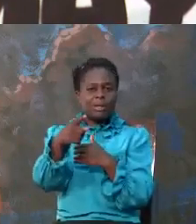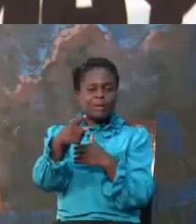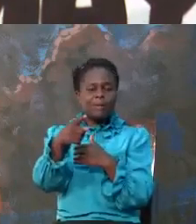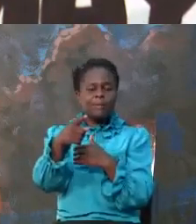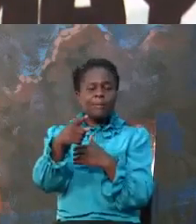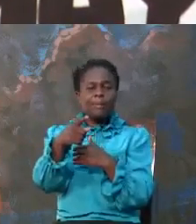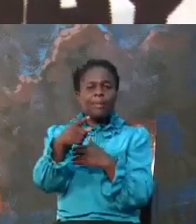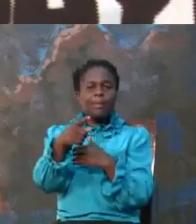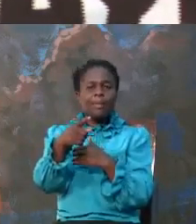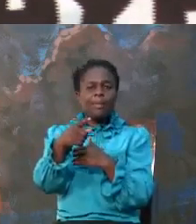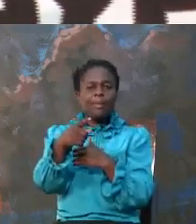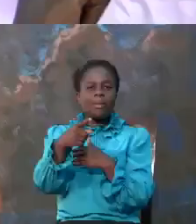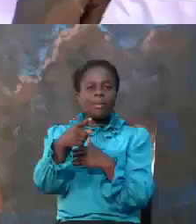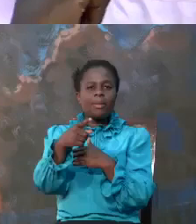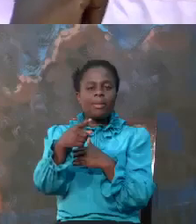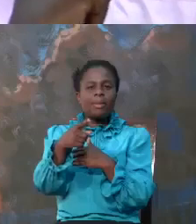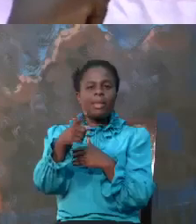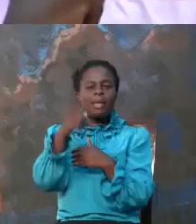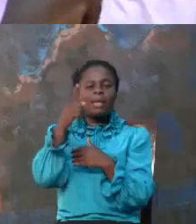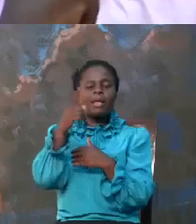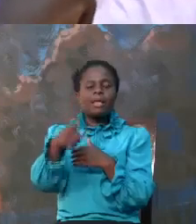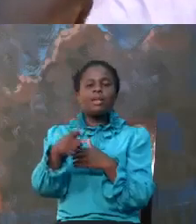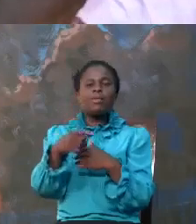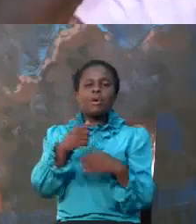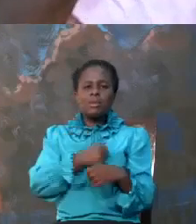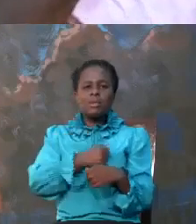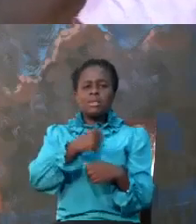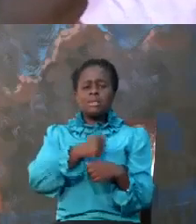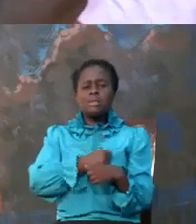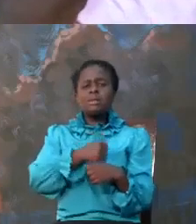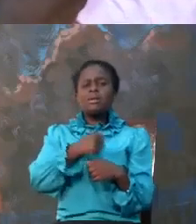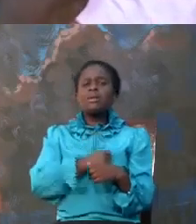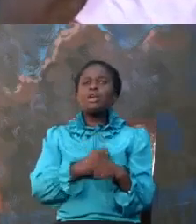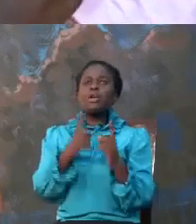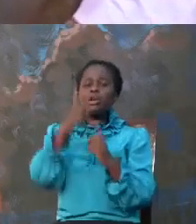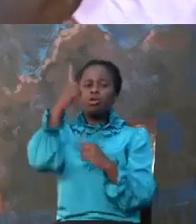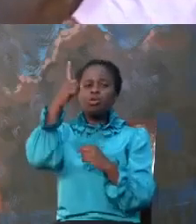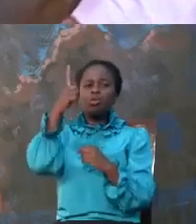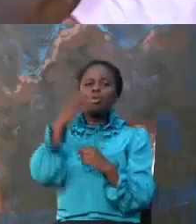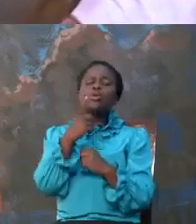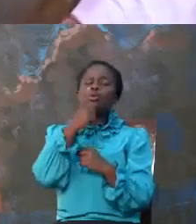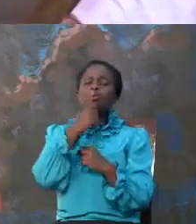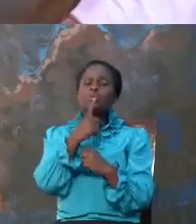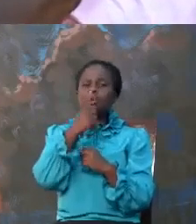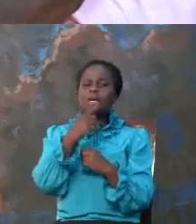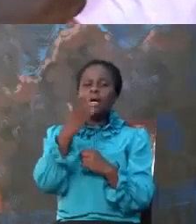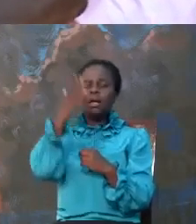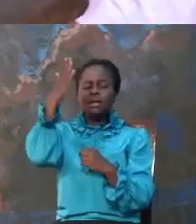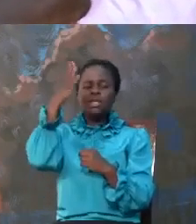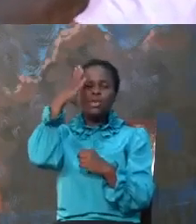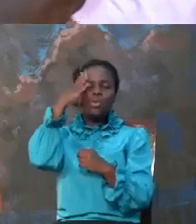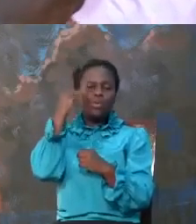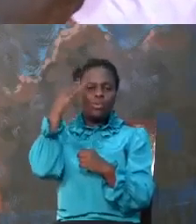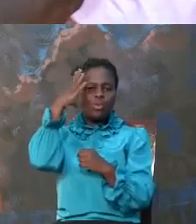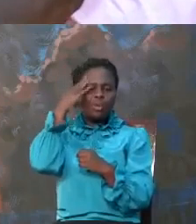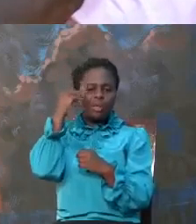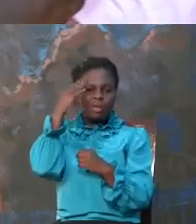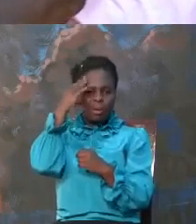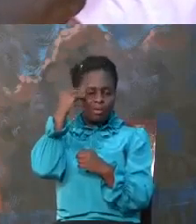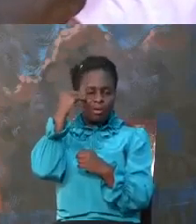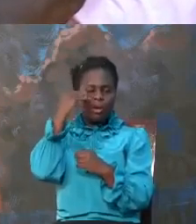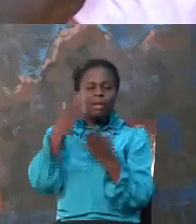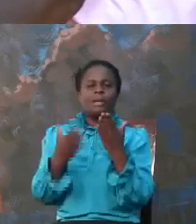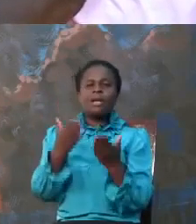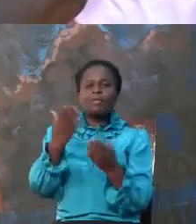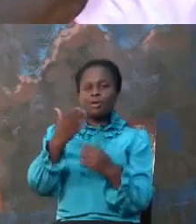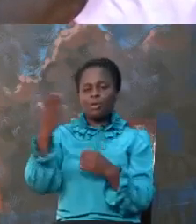saratani, ikiwa ni shinikizo la moyo la juu, ikiwa ni kisukari, ikiwa ni HIV AIDS, ikiwa namna yoyote